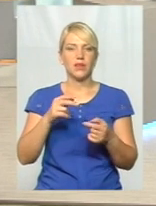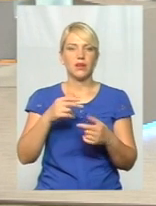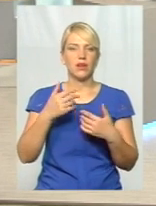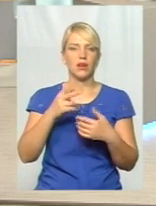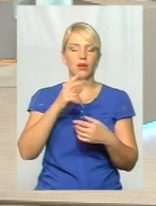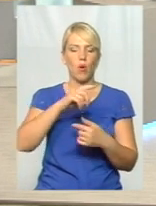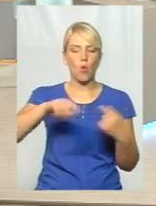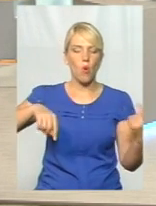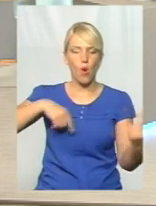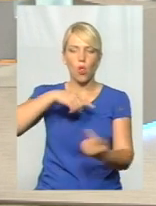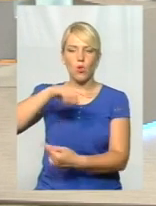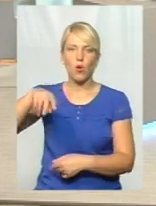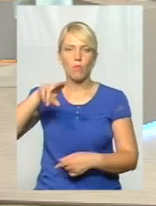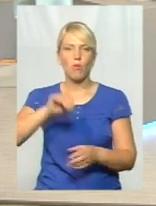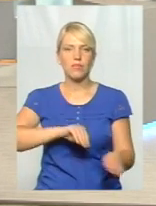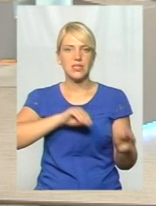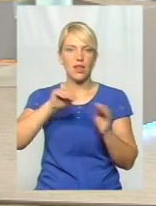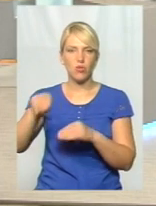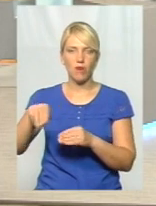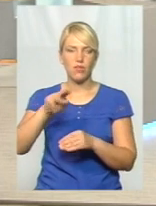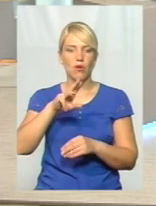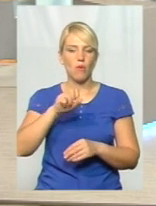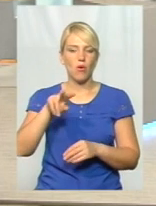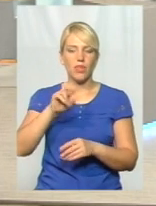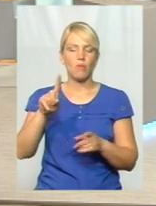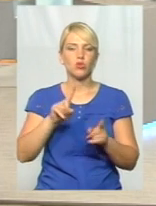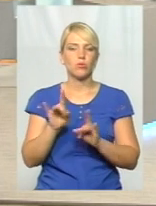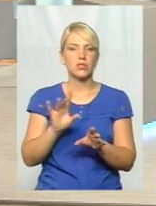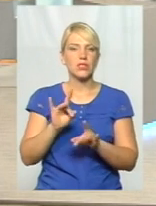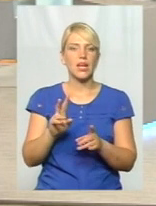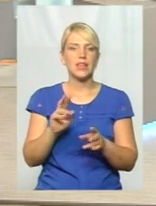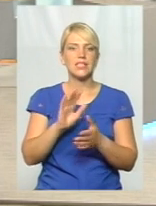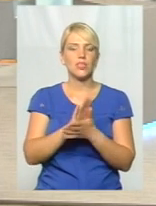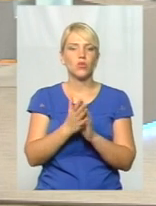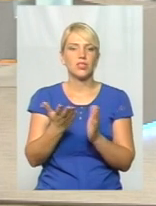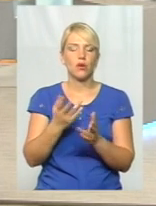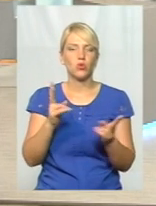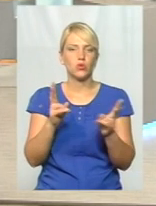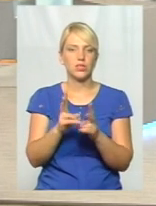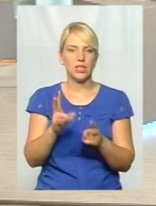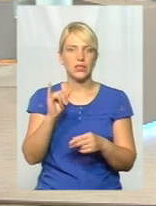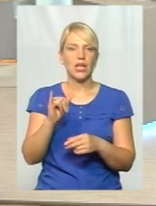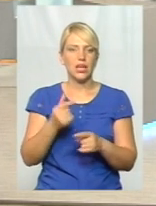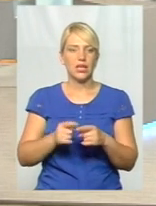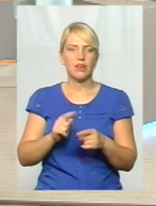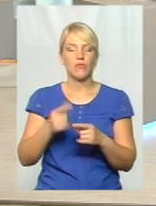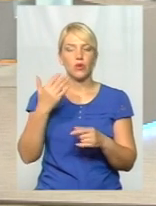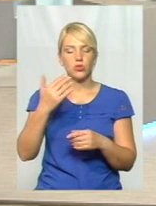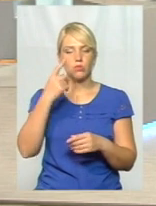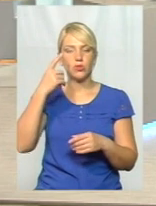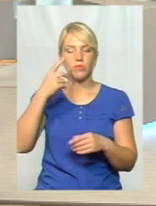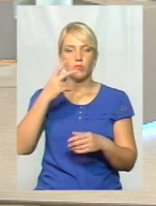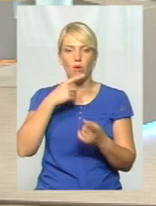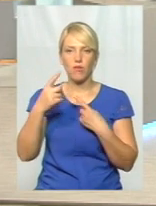щоб вони могли реально розказати ту ситуацію, з якою вони стикнулися. І ми тоді хочемо поговорити в частині, вони розуміють, що